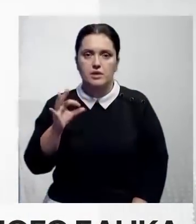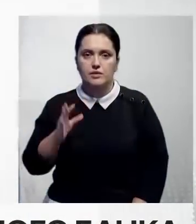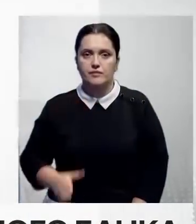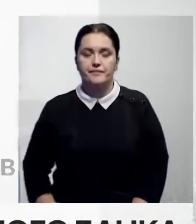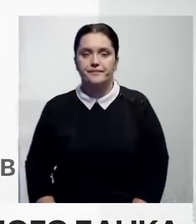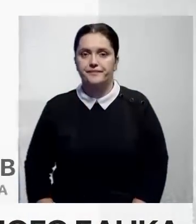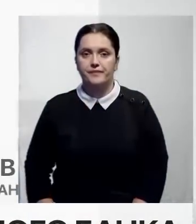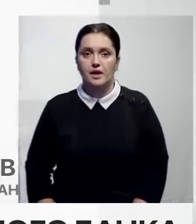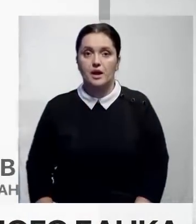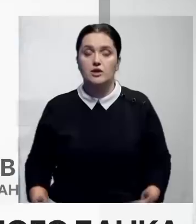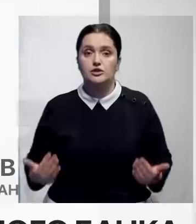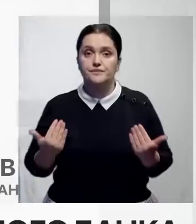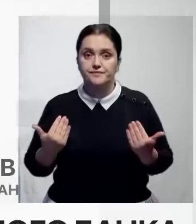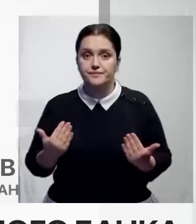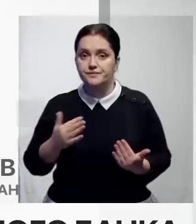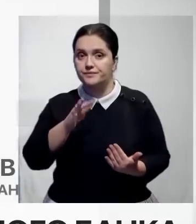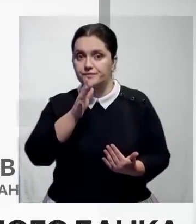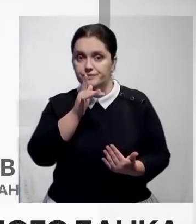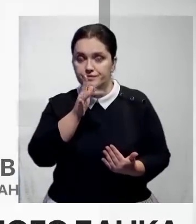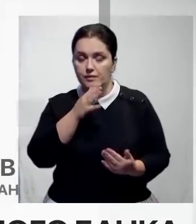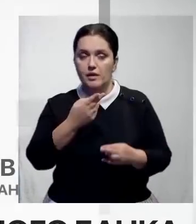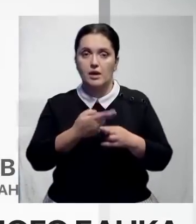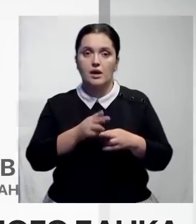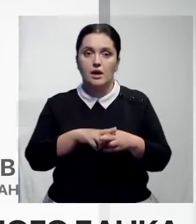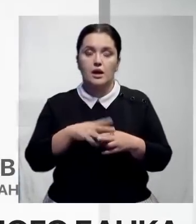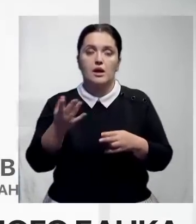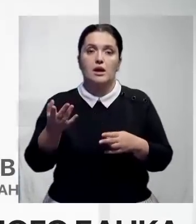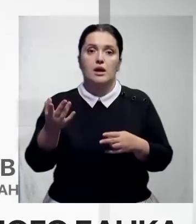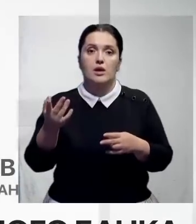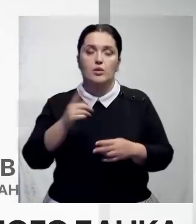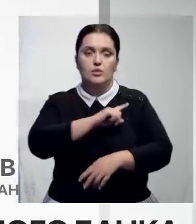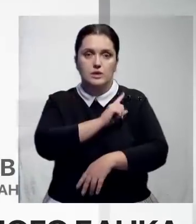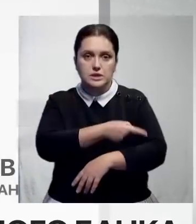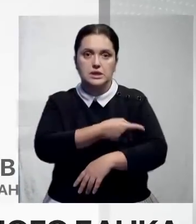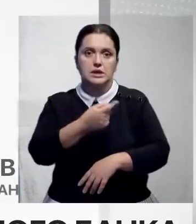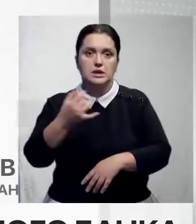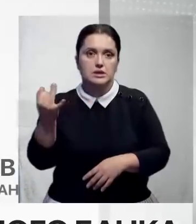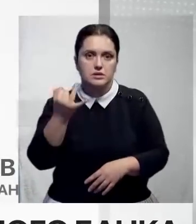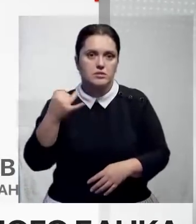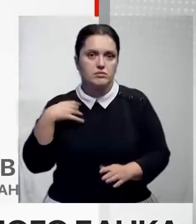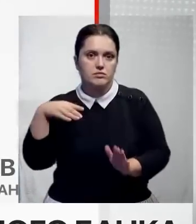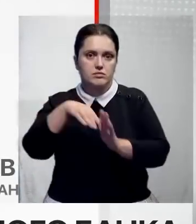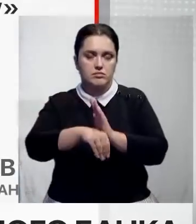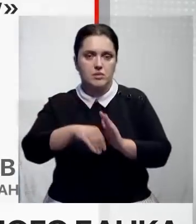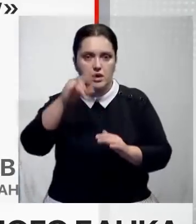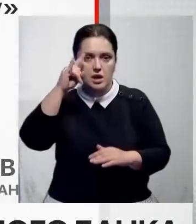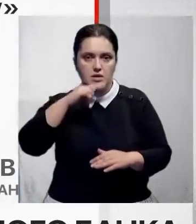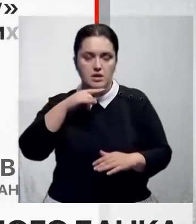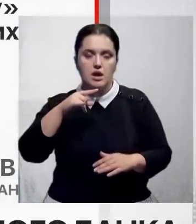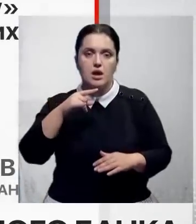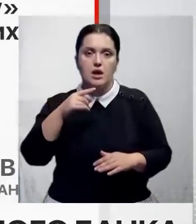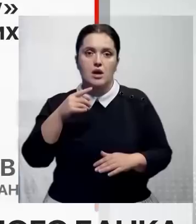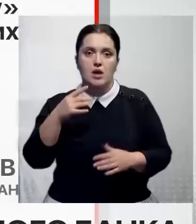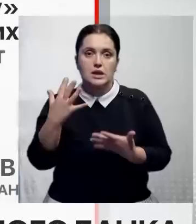В текущих геополитических условиях со стороны глобальных регуляторов усиливается интерес к нашей финансовой системе. Поэтому важно найти